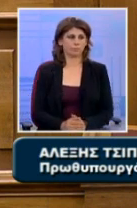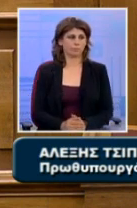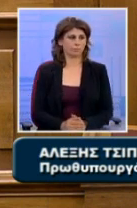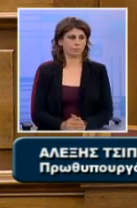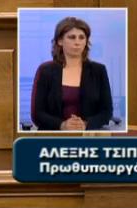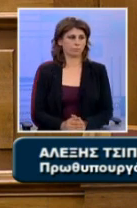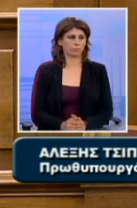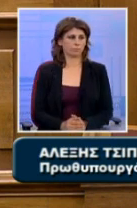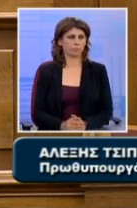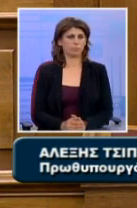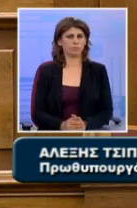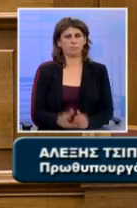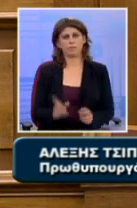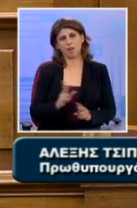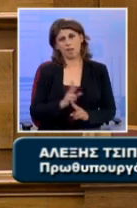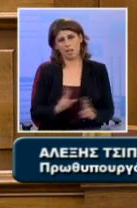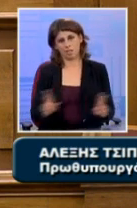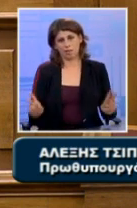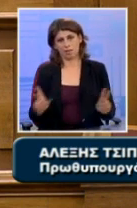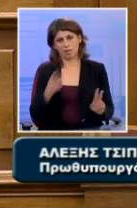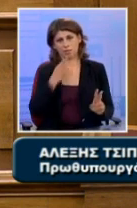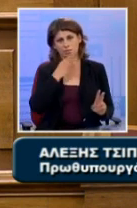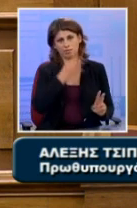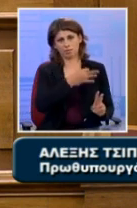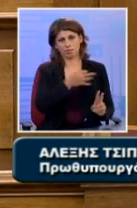Να είμαστε λοιπόν ξεκάθαροι.